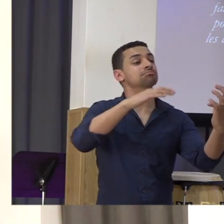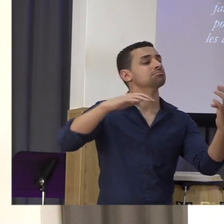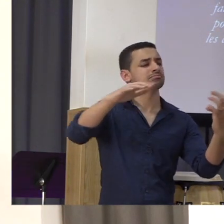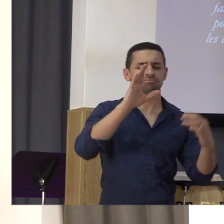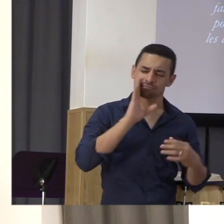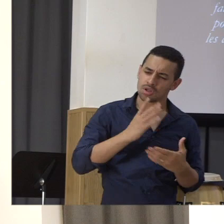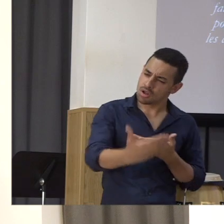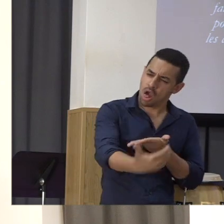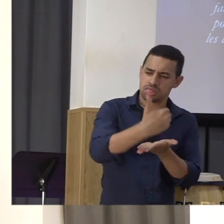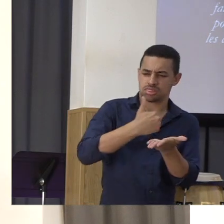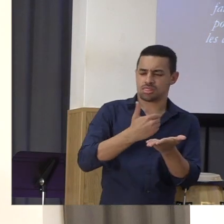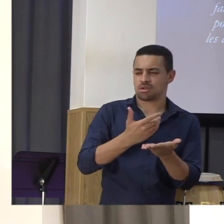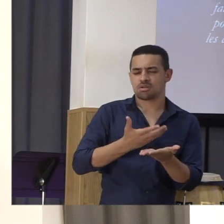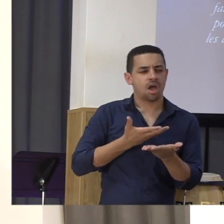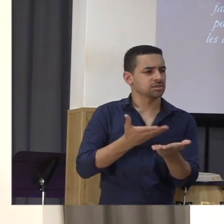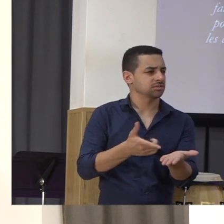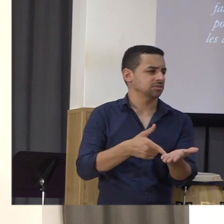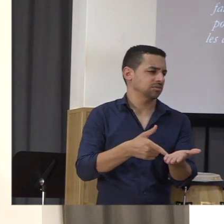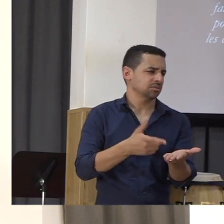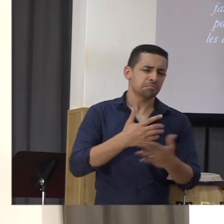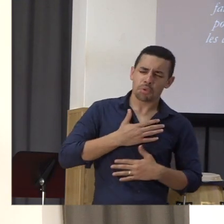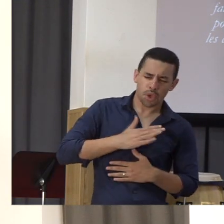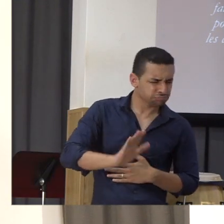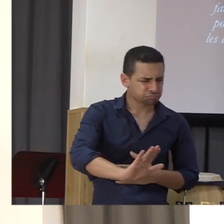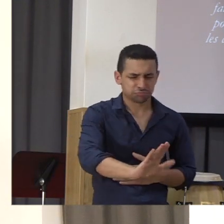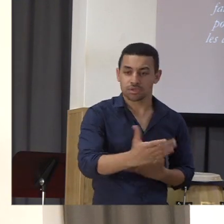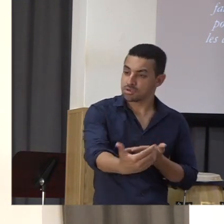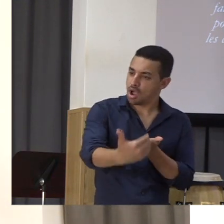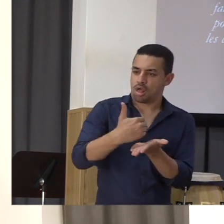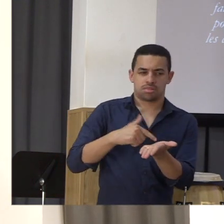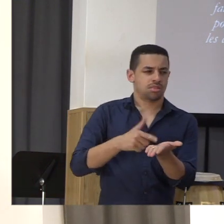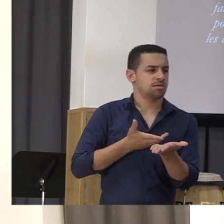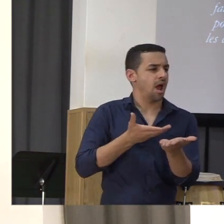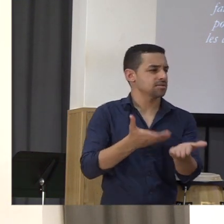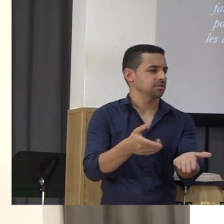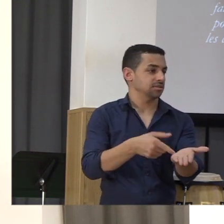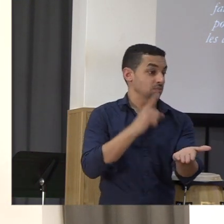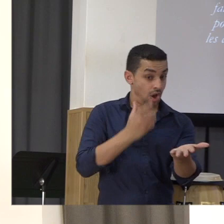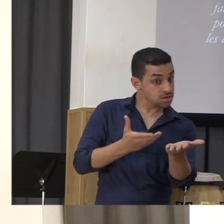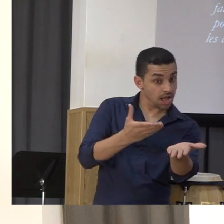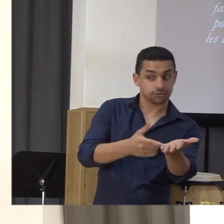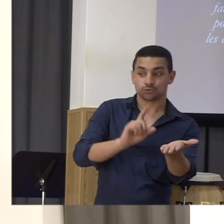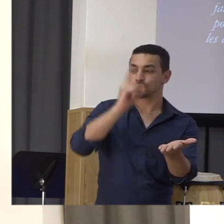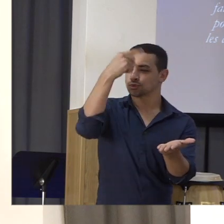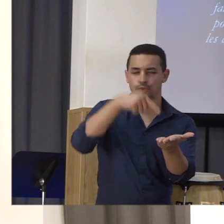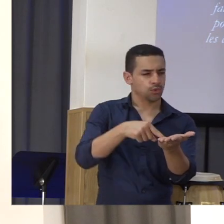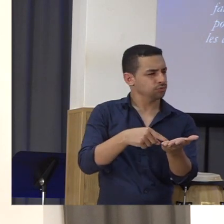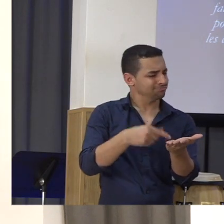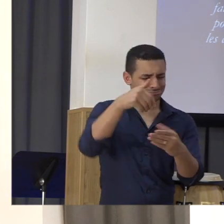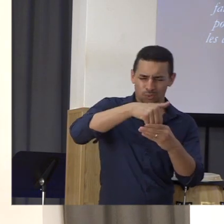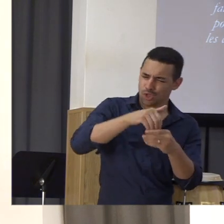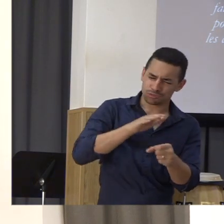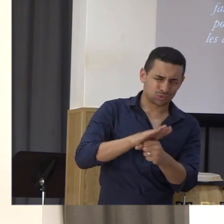entrez dans la grâce. Entrez, n'ayez pas peur. Entrez dans la grâce parce que la grâce de Dieu a tout ce qu'il